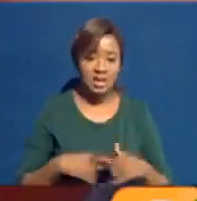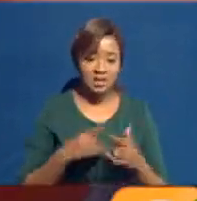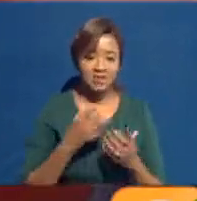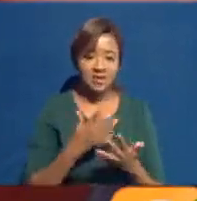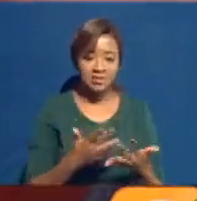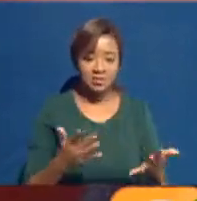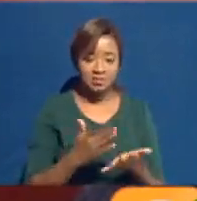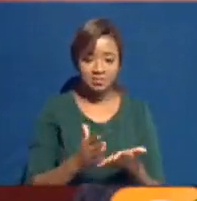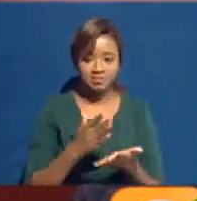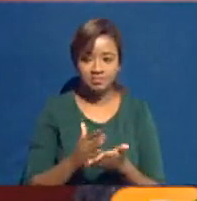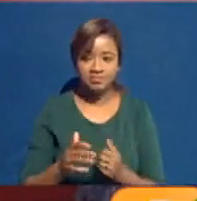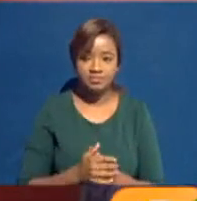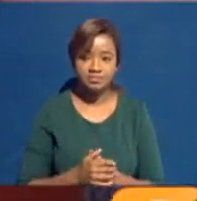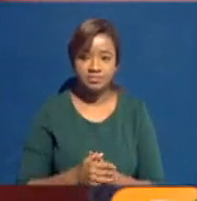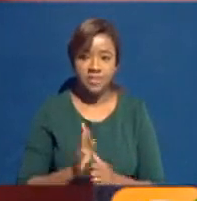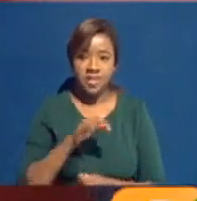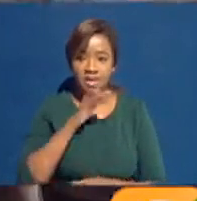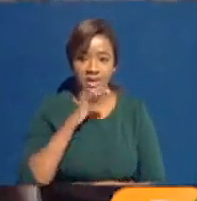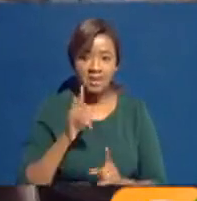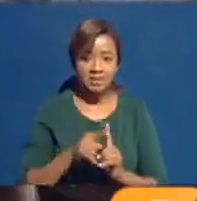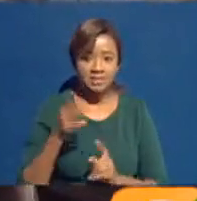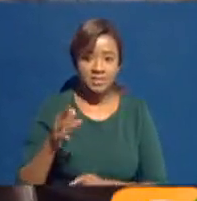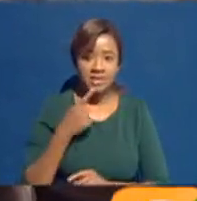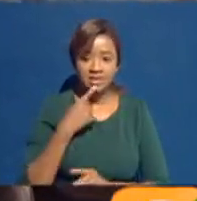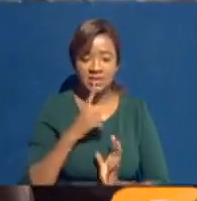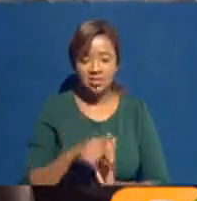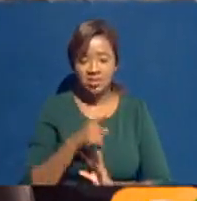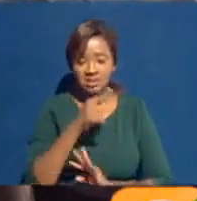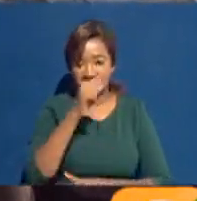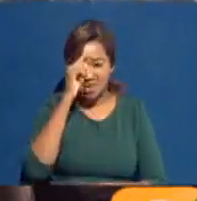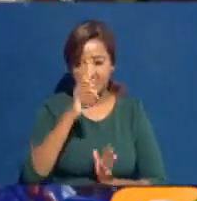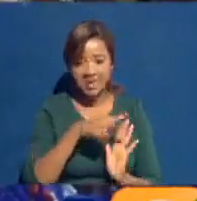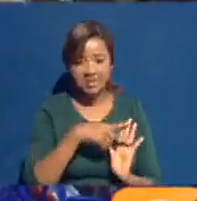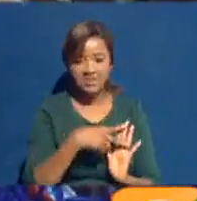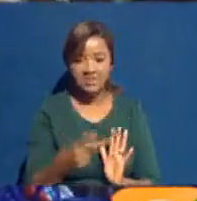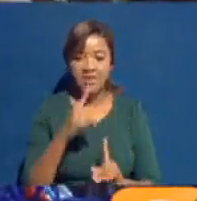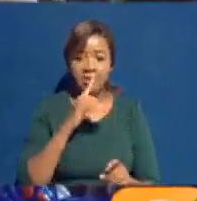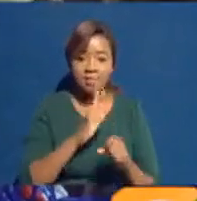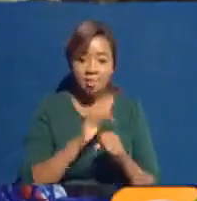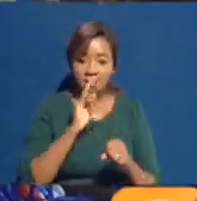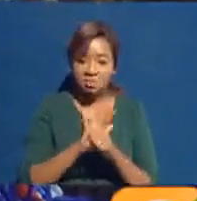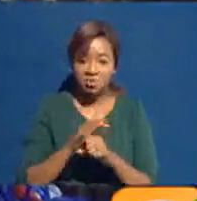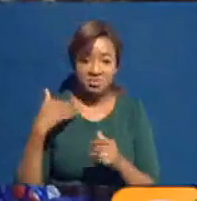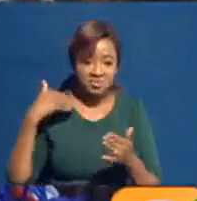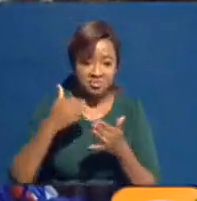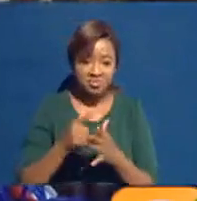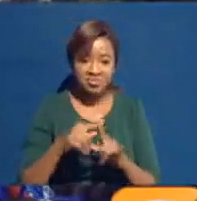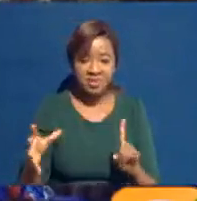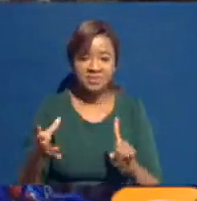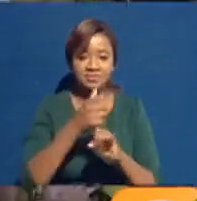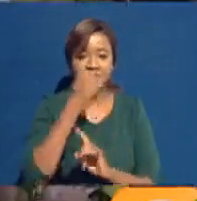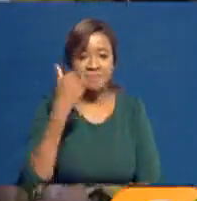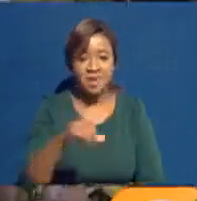hao kiongozwa na kinara wa Azimio Raila Odinga wameshtumu serikali kwa kufeli kutimiza ahadi ya kushusha gharama ya maisha.